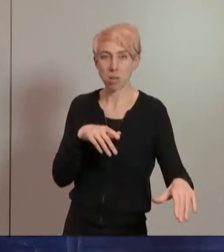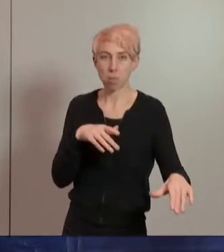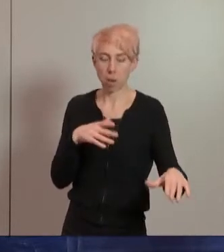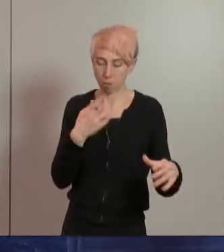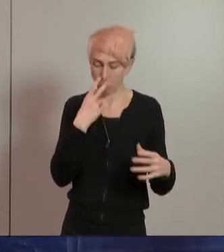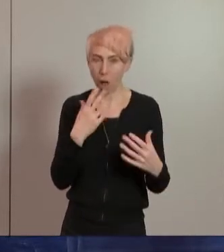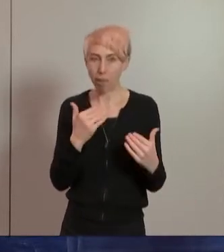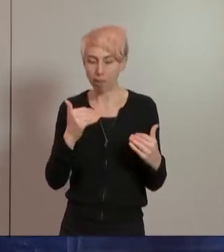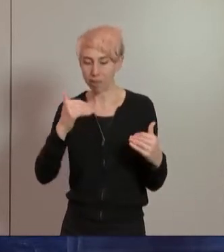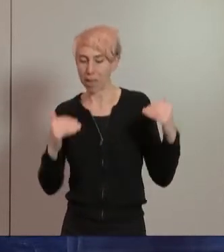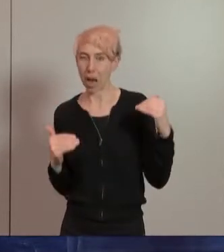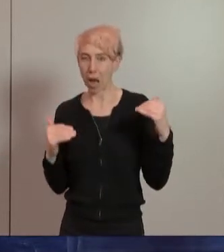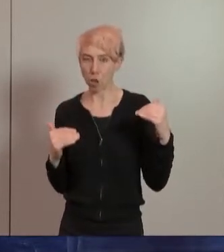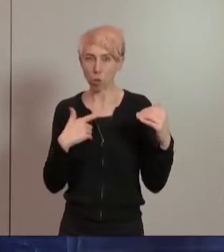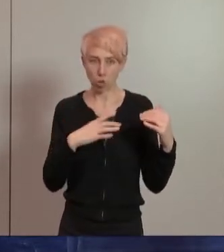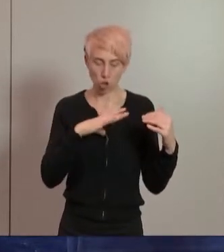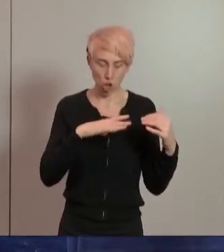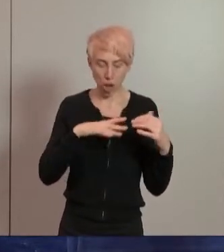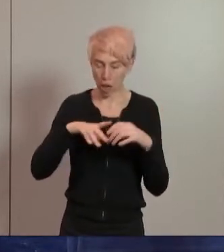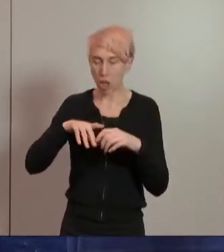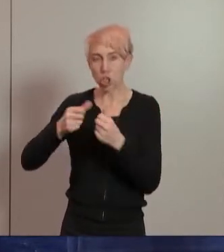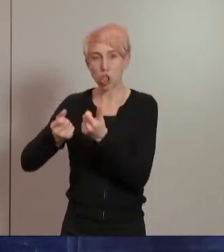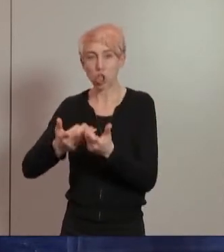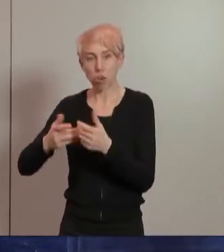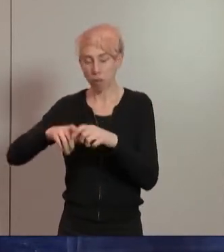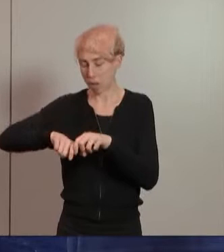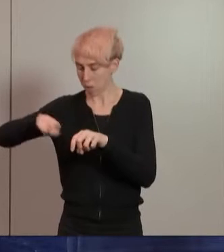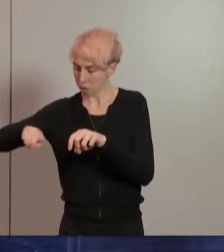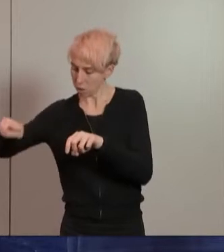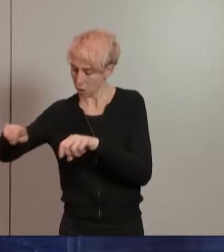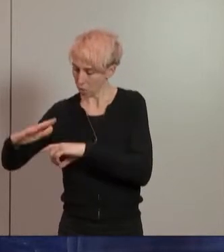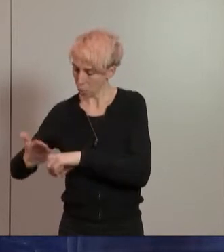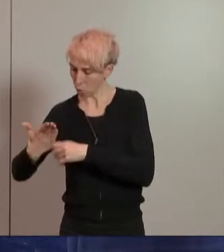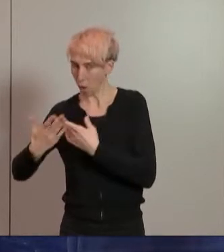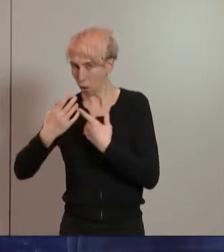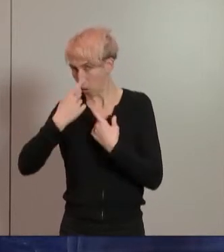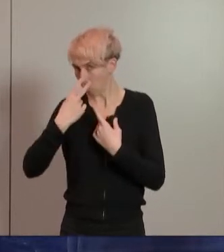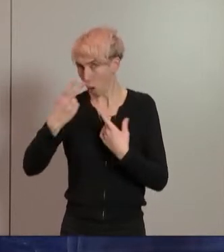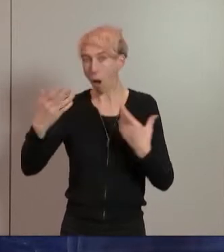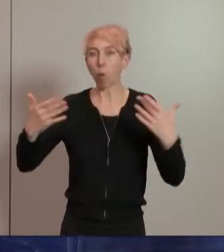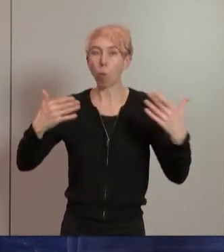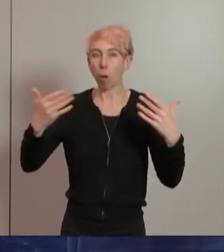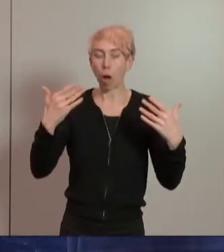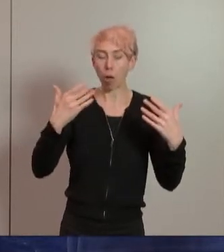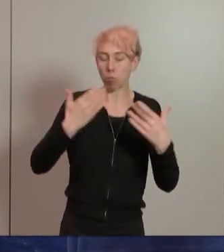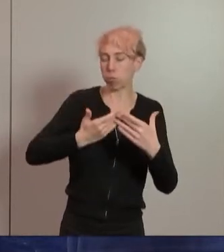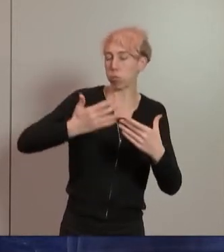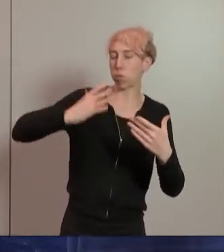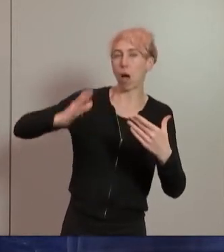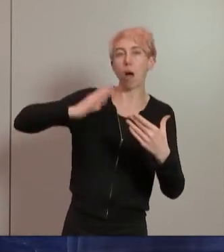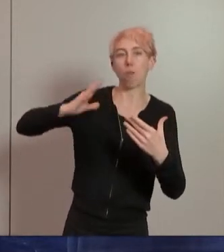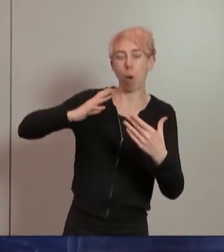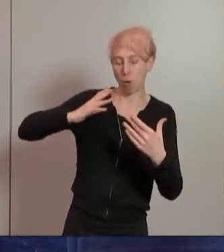réalité statistique qui montre que la situation n'est pas finalement plus grave à Rosé qu'elle ne l'était ces dernières années, et en même temps,